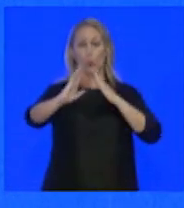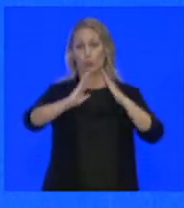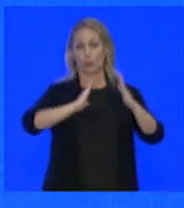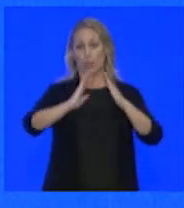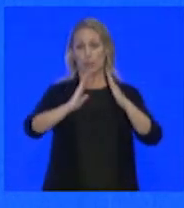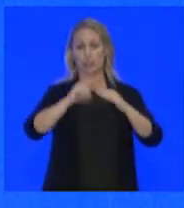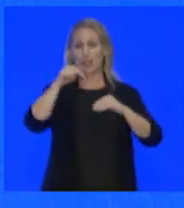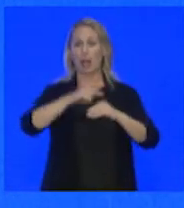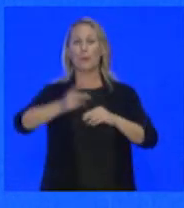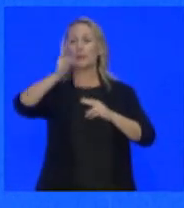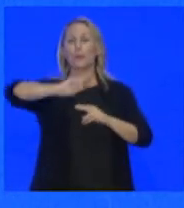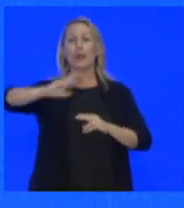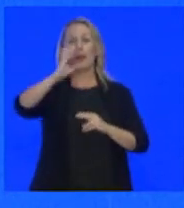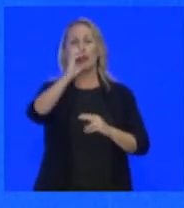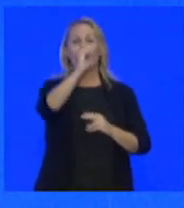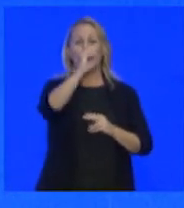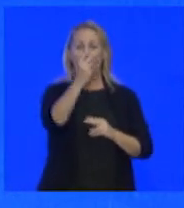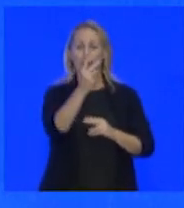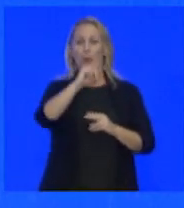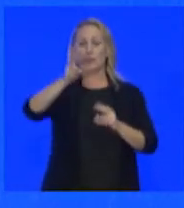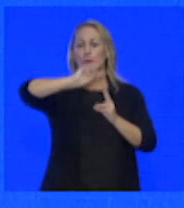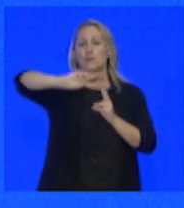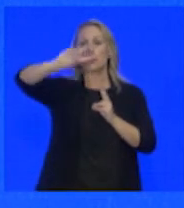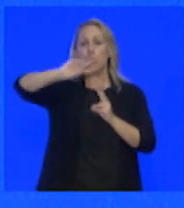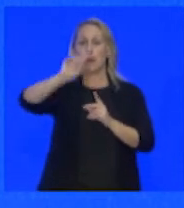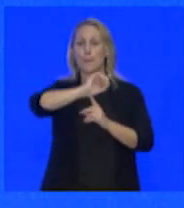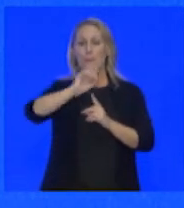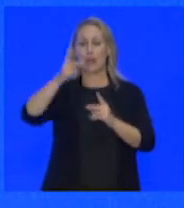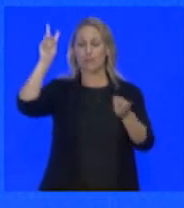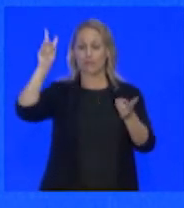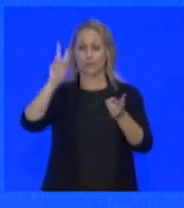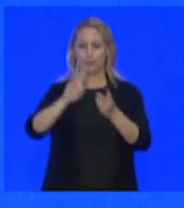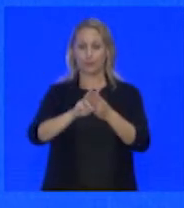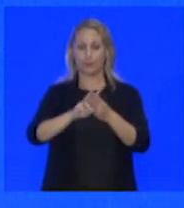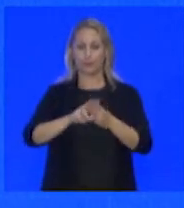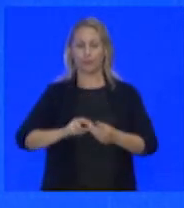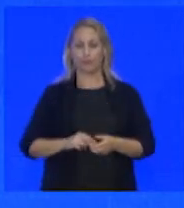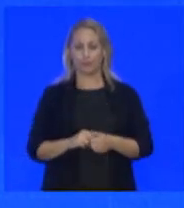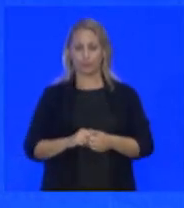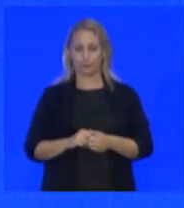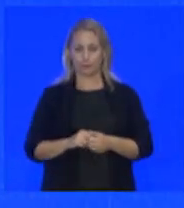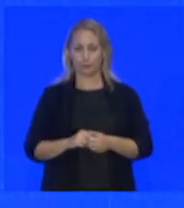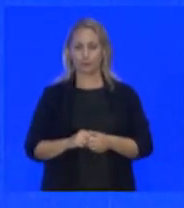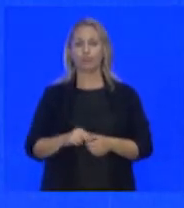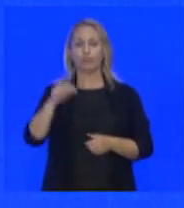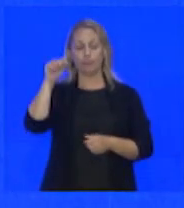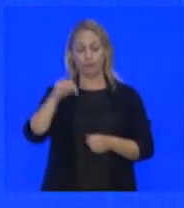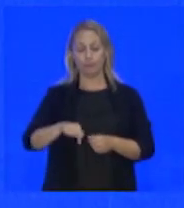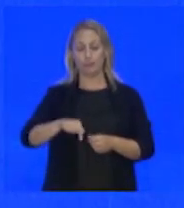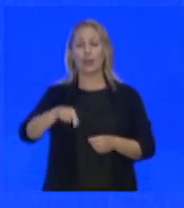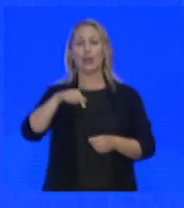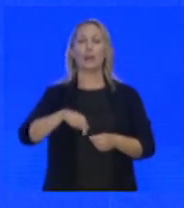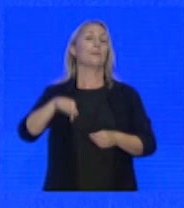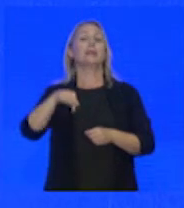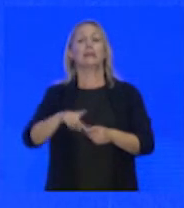των εκπομπών του διοξιδίου του άνθρακα. Η πρώτη θα πάψει να γίνεται απερίσπαστα και θα συμβαδίζει με τη